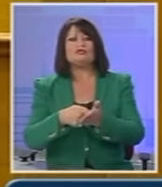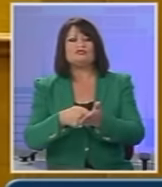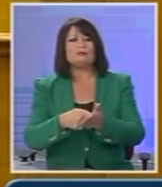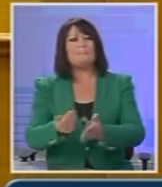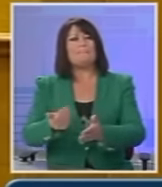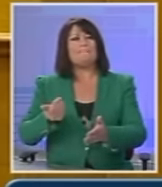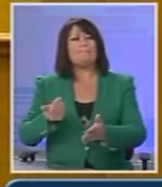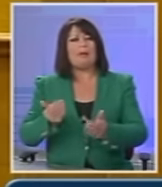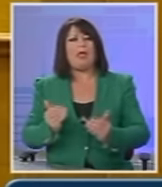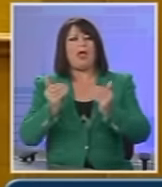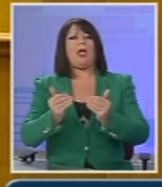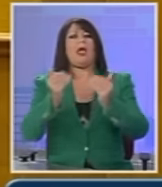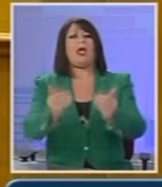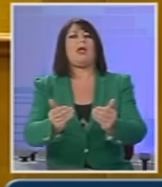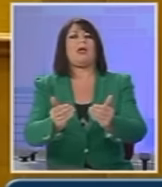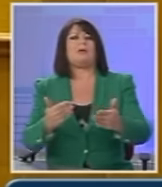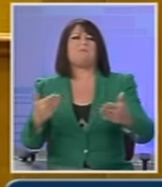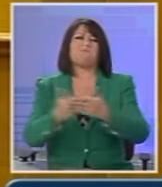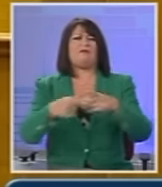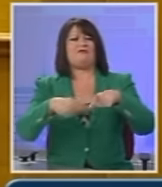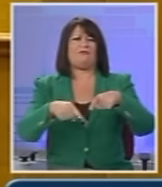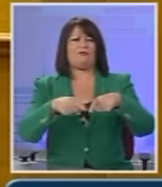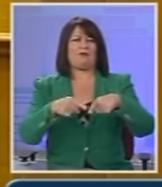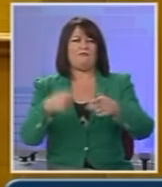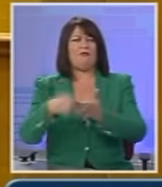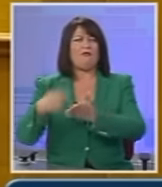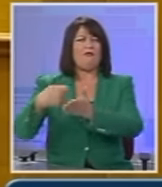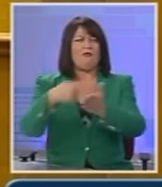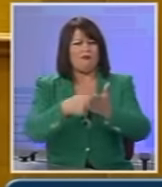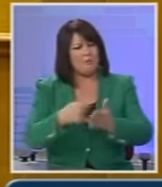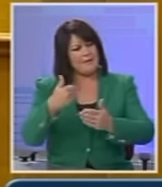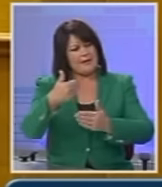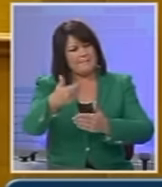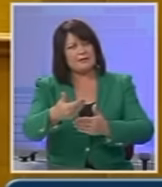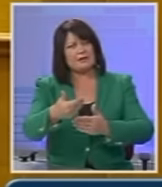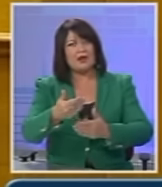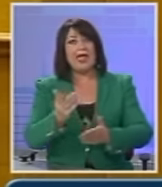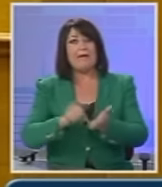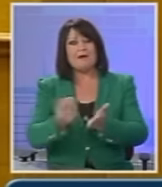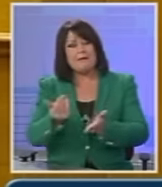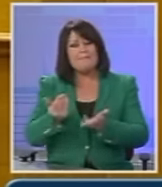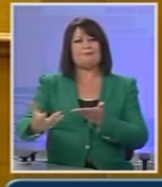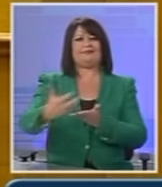εσείς αναβάλατε για τα τέλη του χρόνου. Γιατί πολλά από αυτά έπρεπε να είχαν εισπραχθεί πιο πριν.